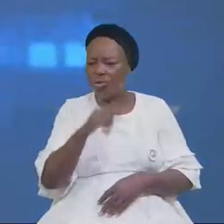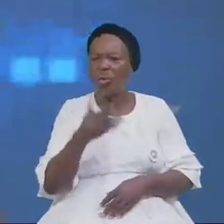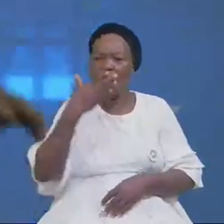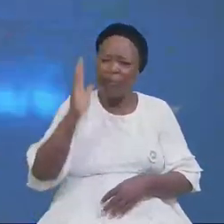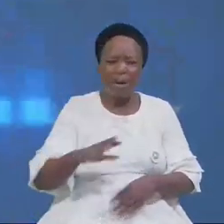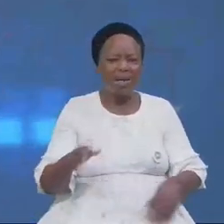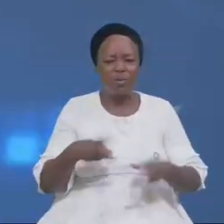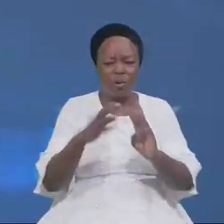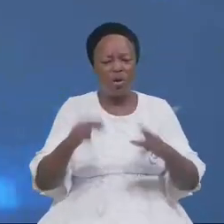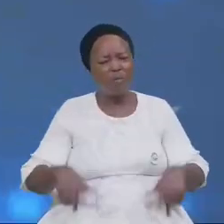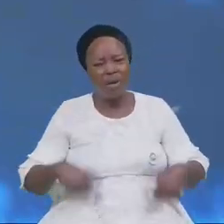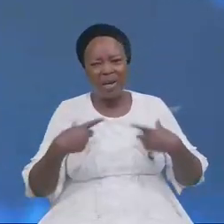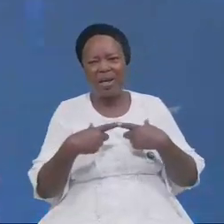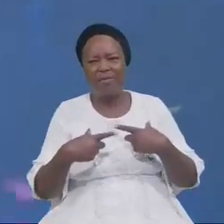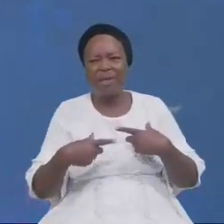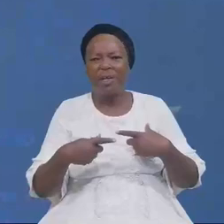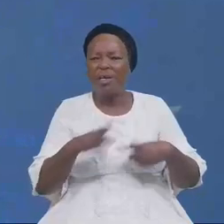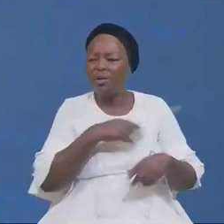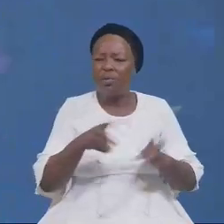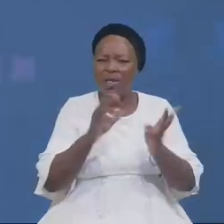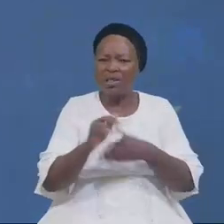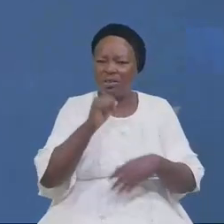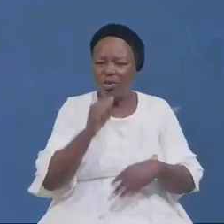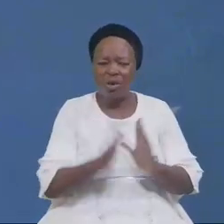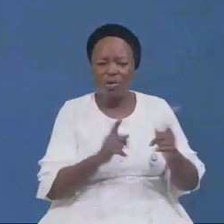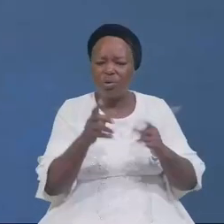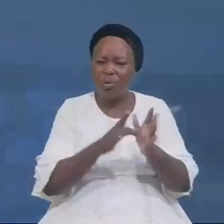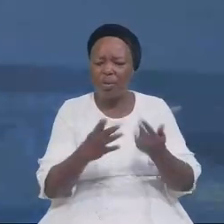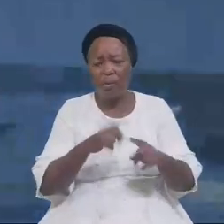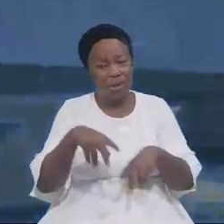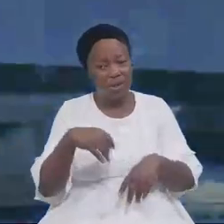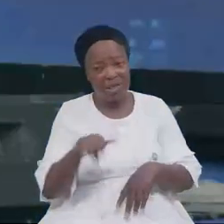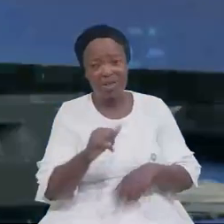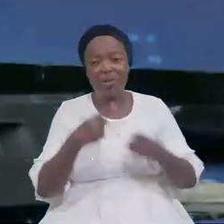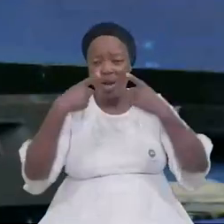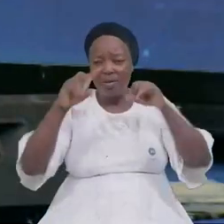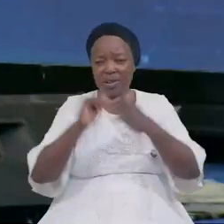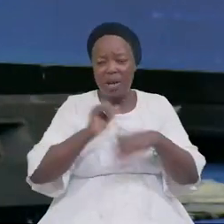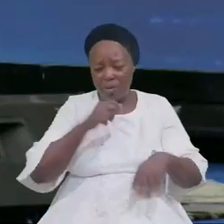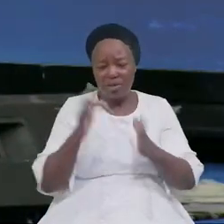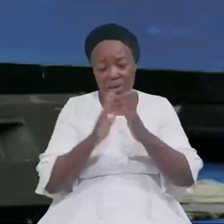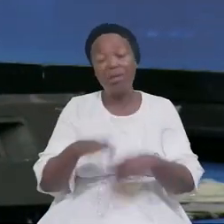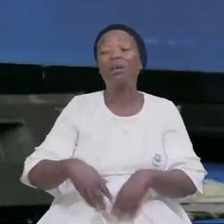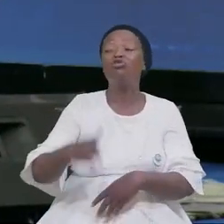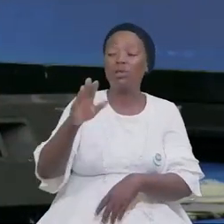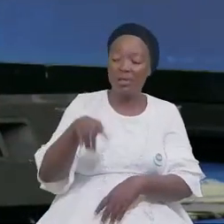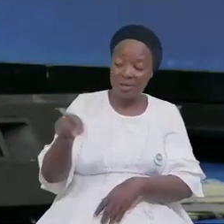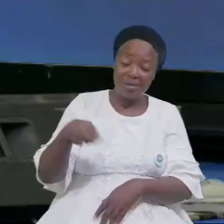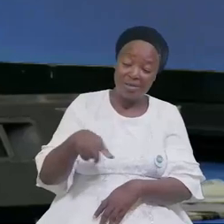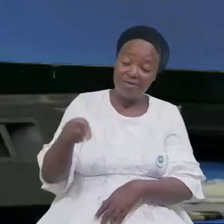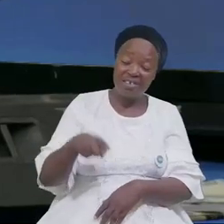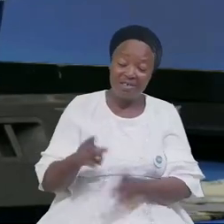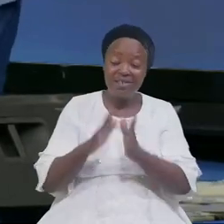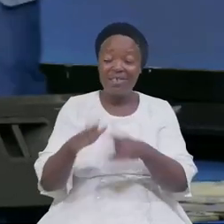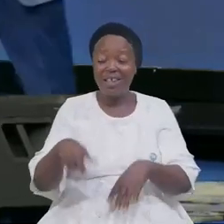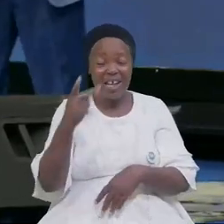et ta vie non biblique, tu dis, je suis chrétien. Il dit, oui, je t'ai entendu. Je vois l'ombre